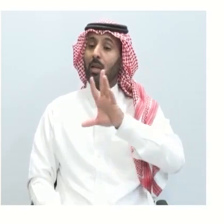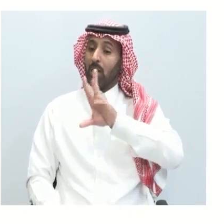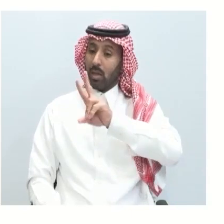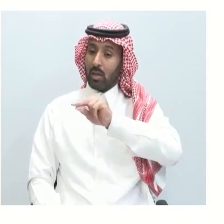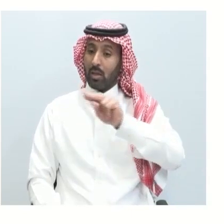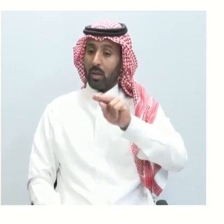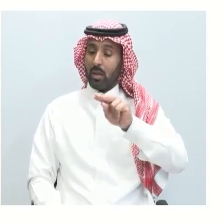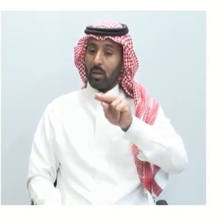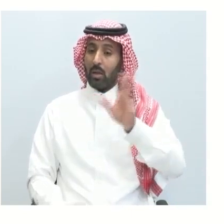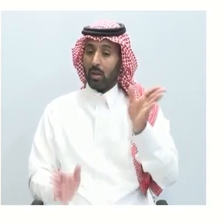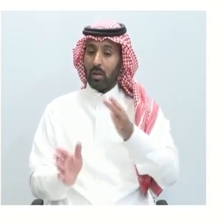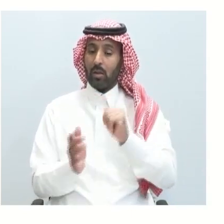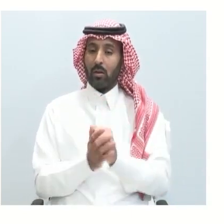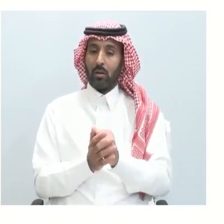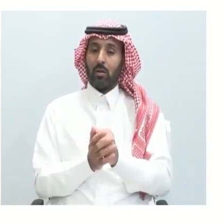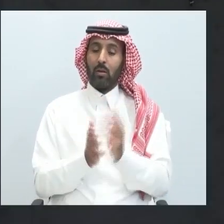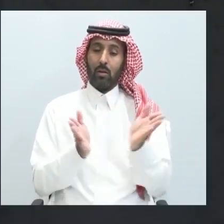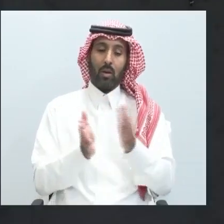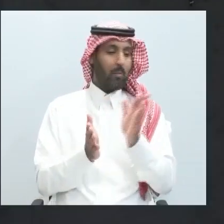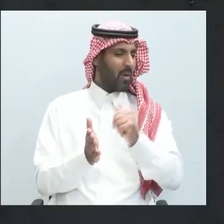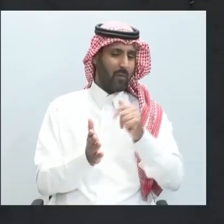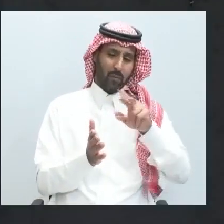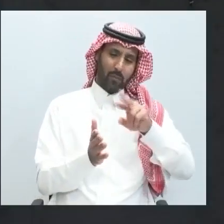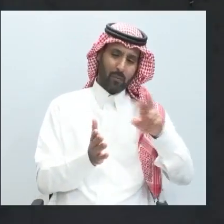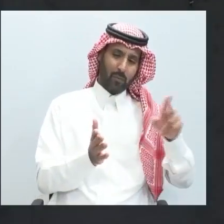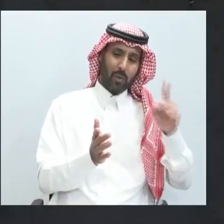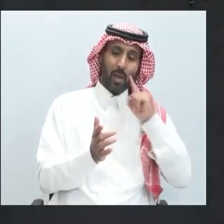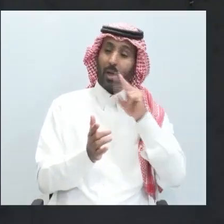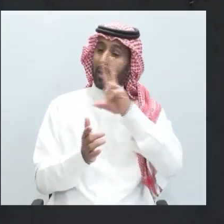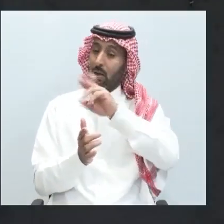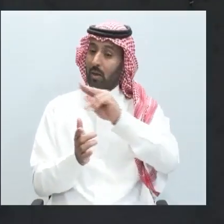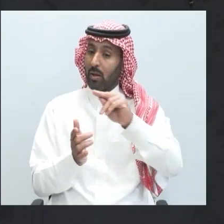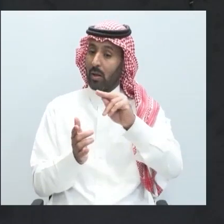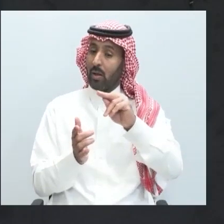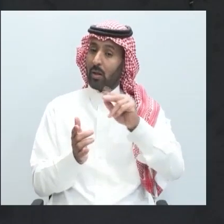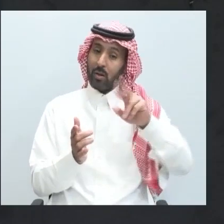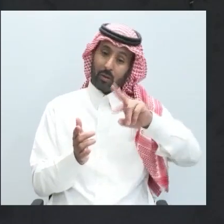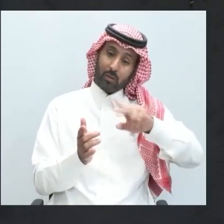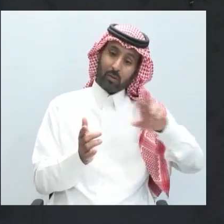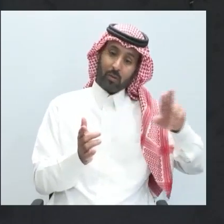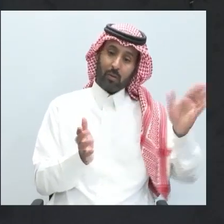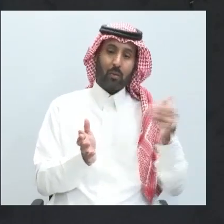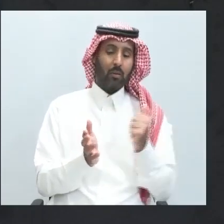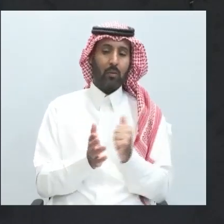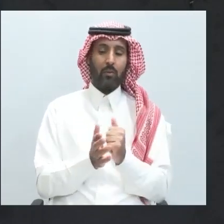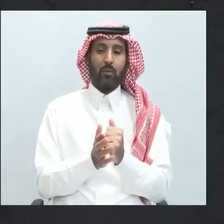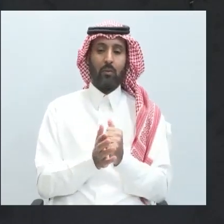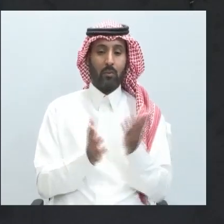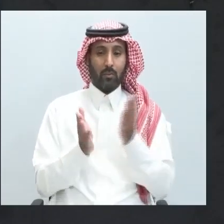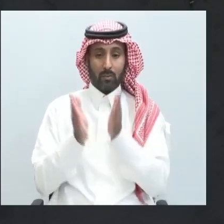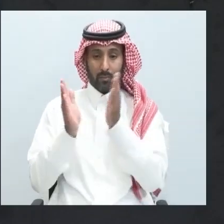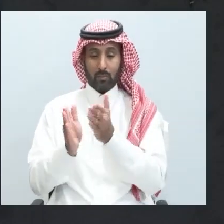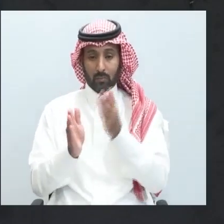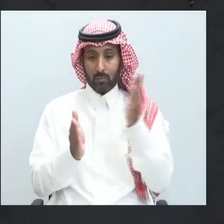ثابت تعبير الاتزان المتجانس والغير متجانس ما معنى كلمه متجانس وما معنى كلمه غير متجانس انظر